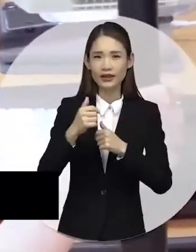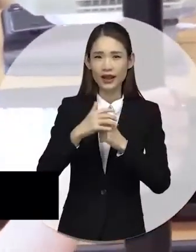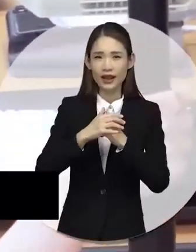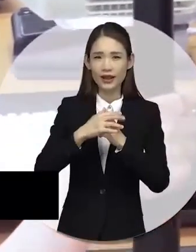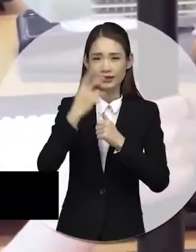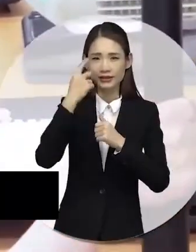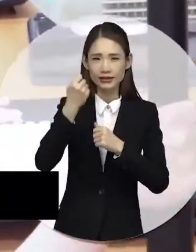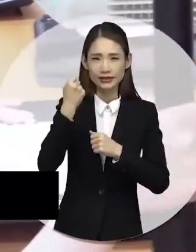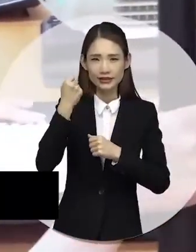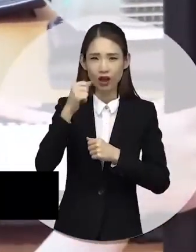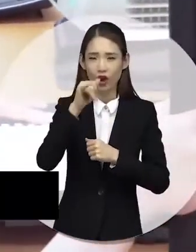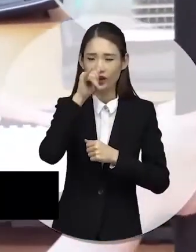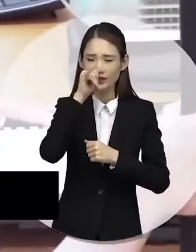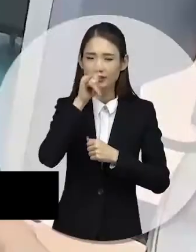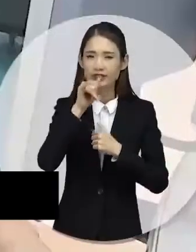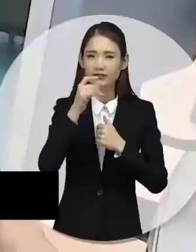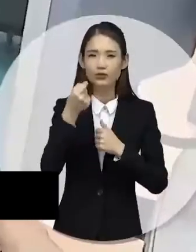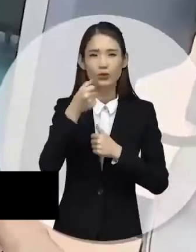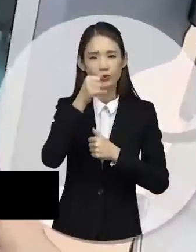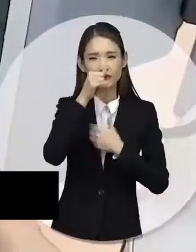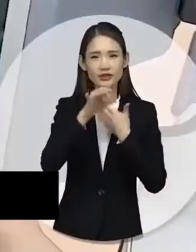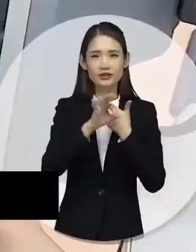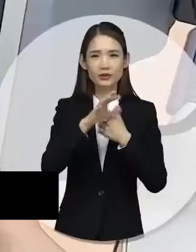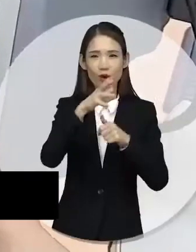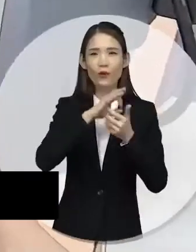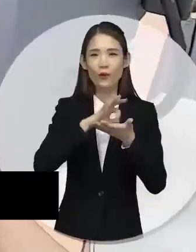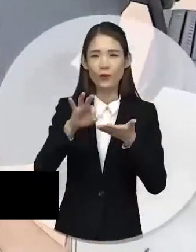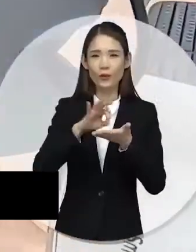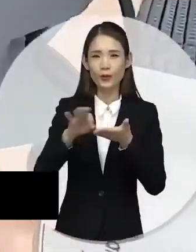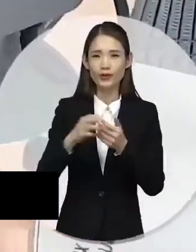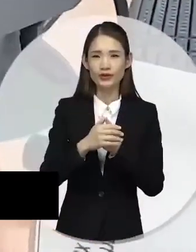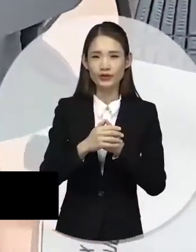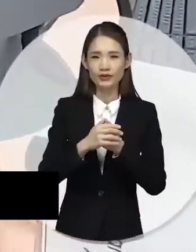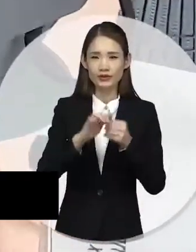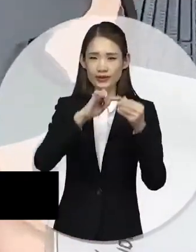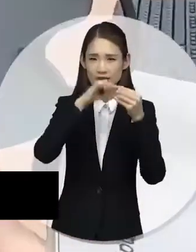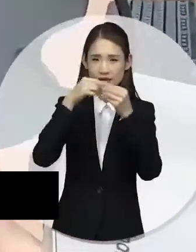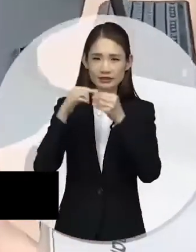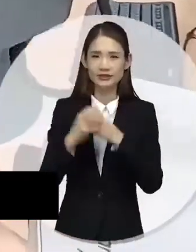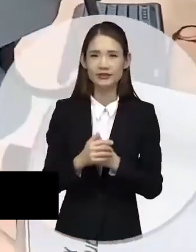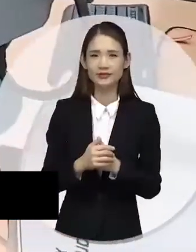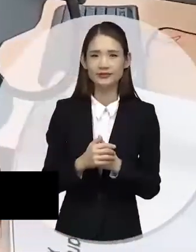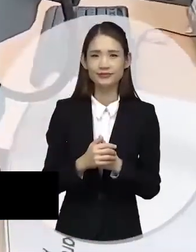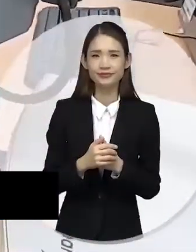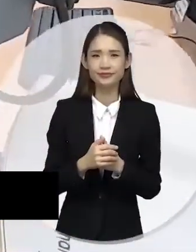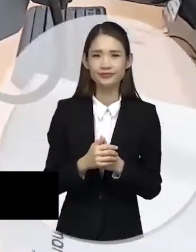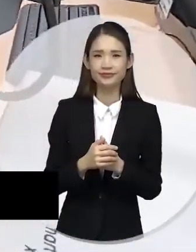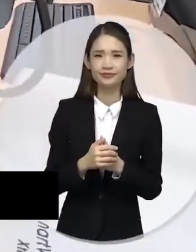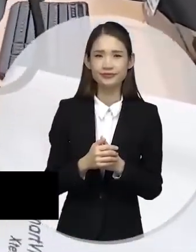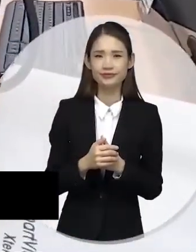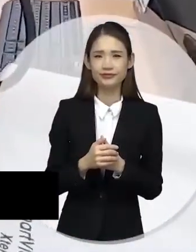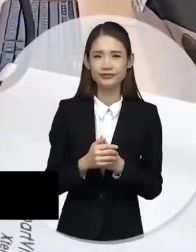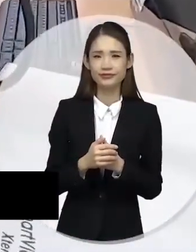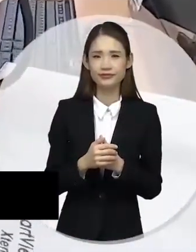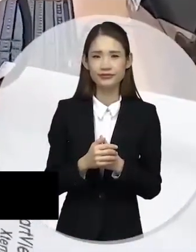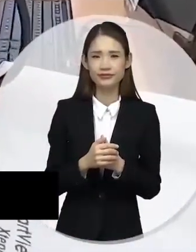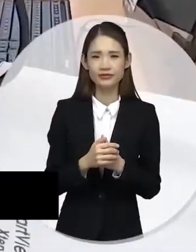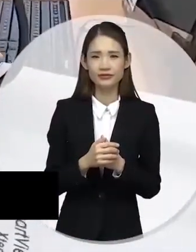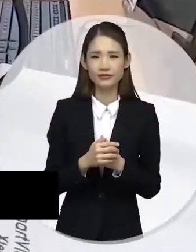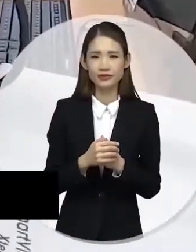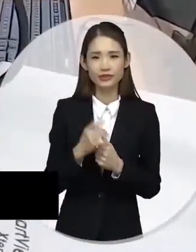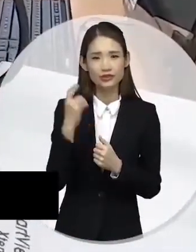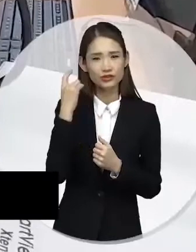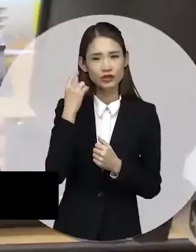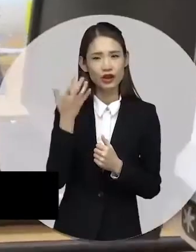약간의 시력이 있는 시각장애인들이 활용하는 거야. 글자를 이제 뭐 들어서 뭐 눈이 아플 때는